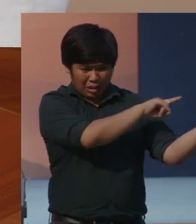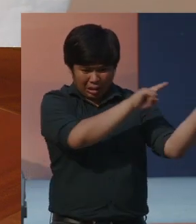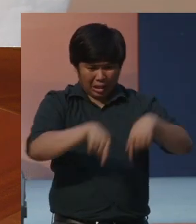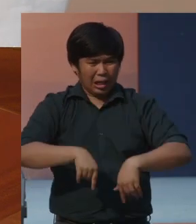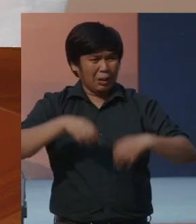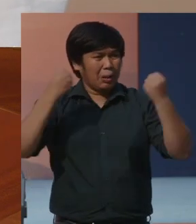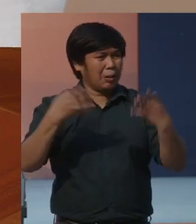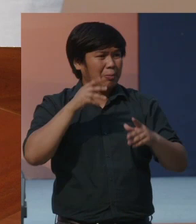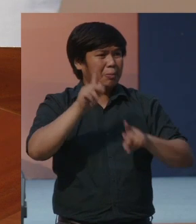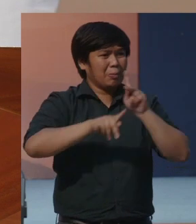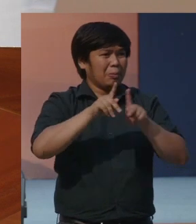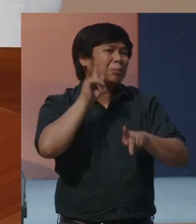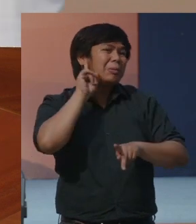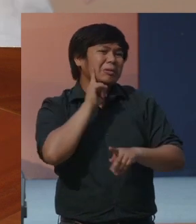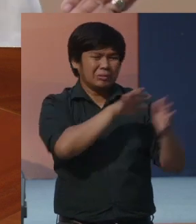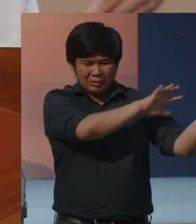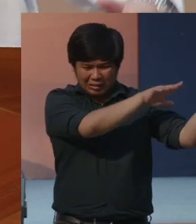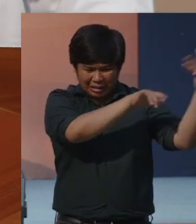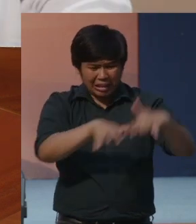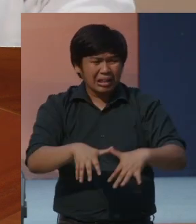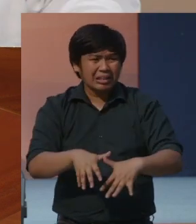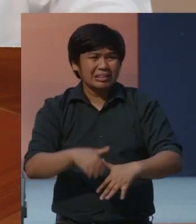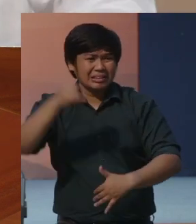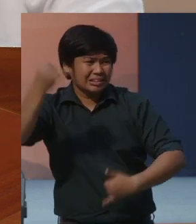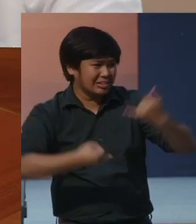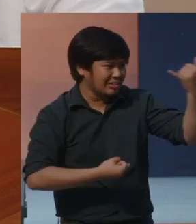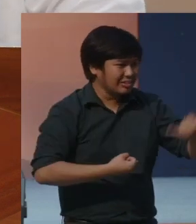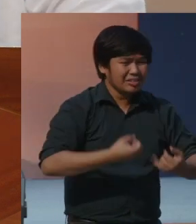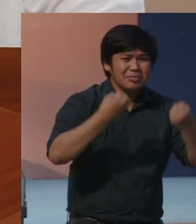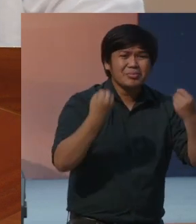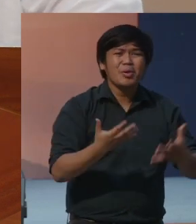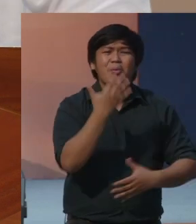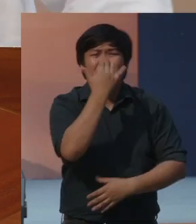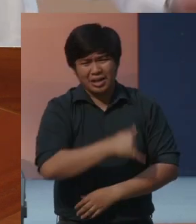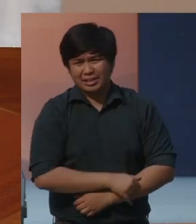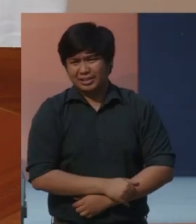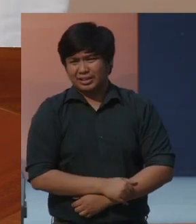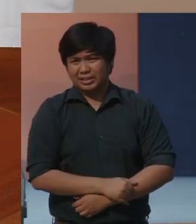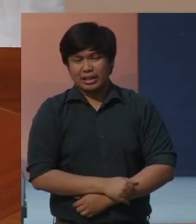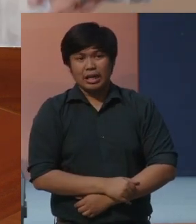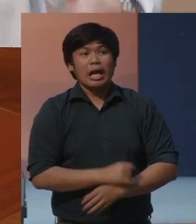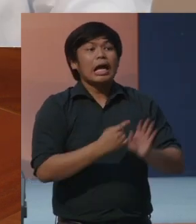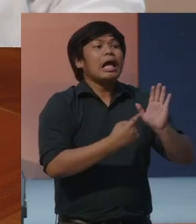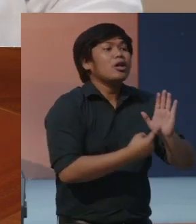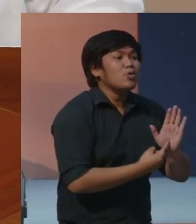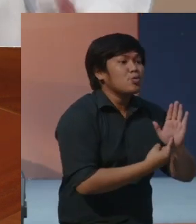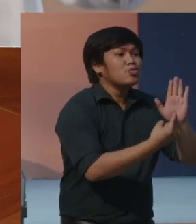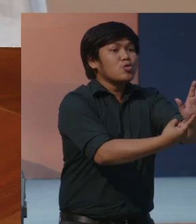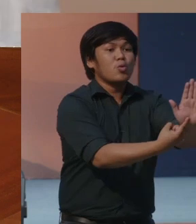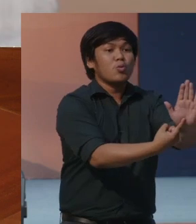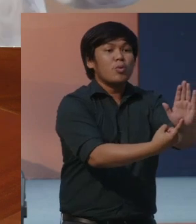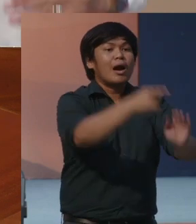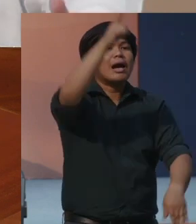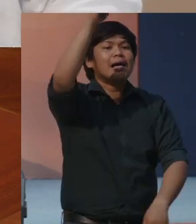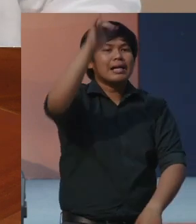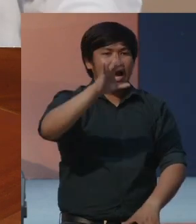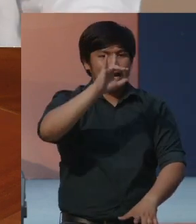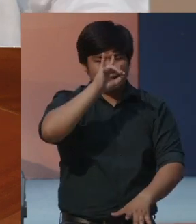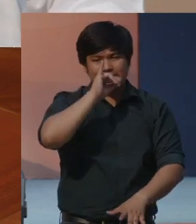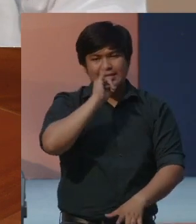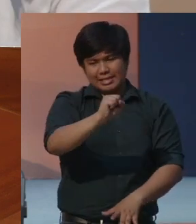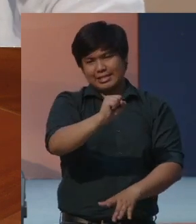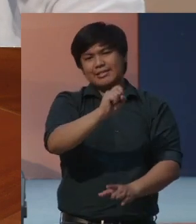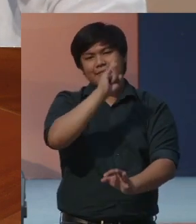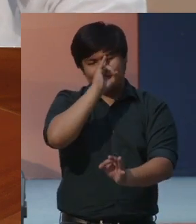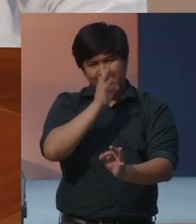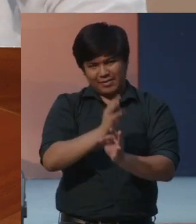nila-live stream natin. At nag-iimbita tayo ng mga kaibigan natin. para maipakita sa kanila ang katapatan ng Diyos sa